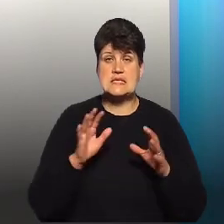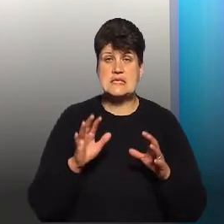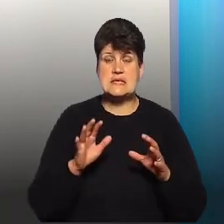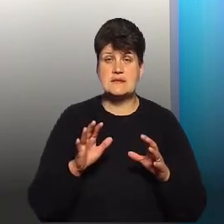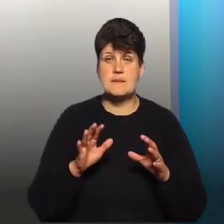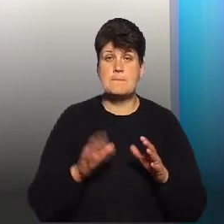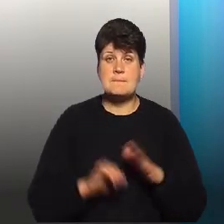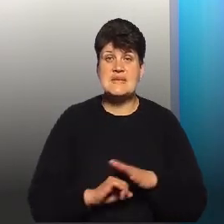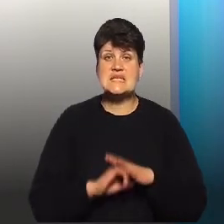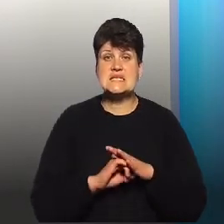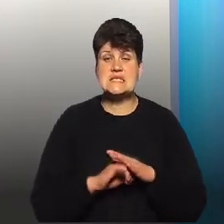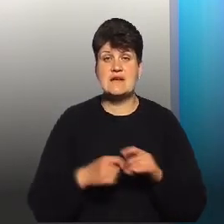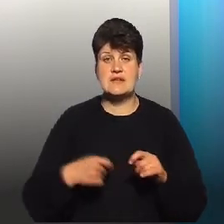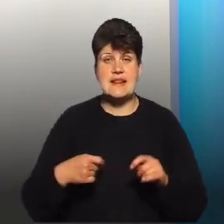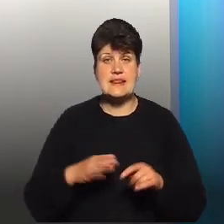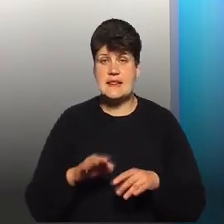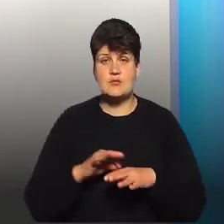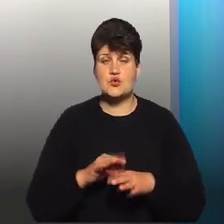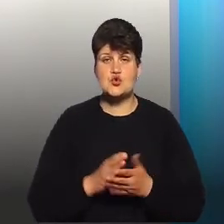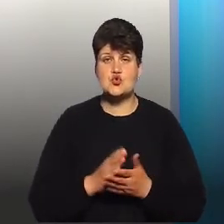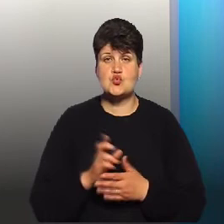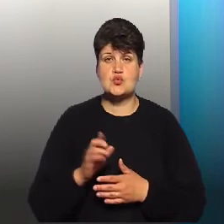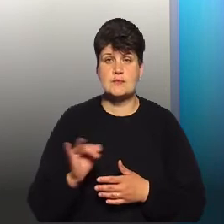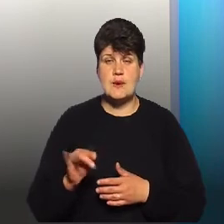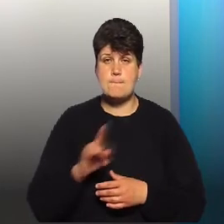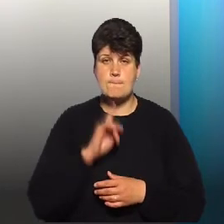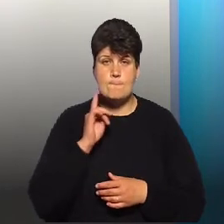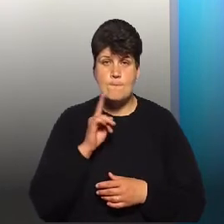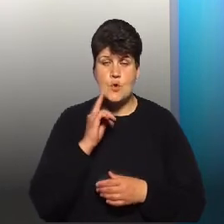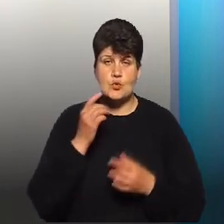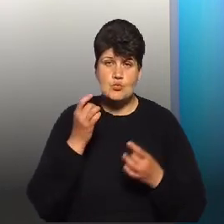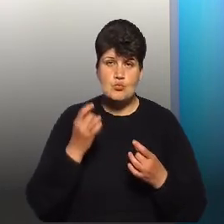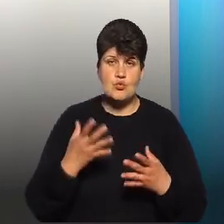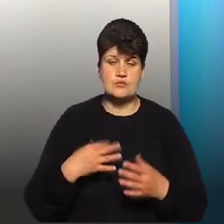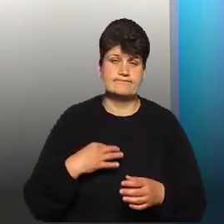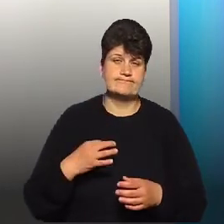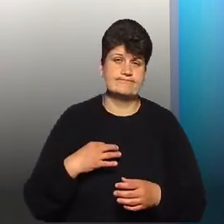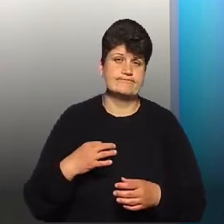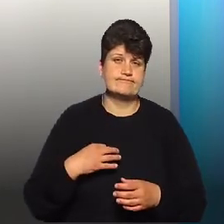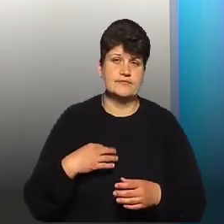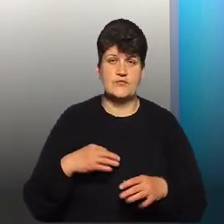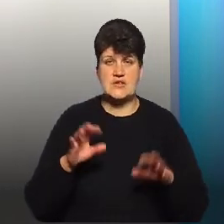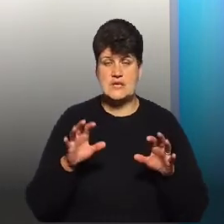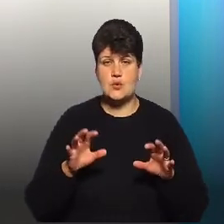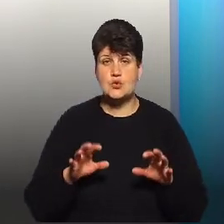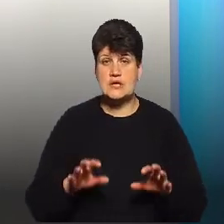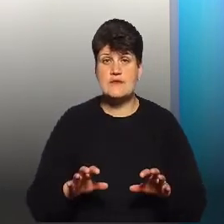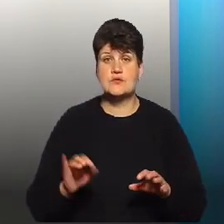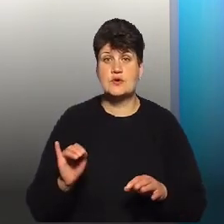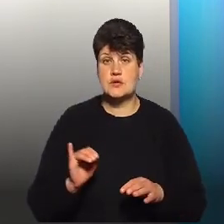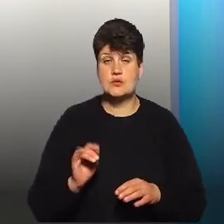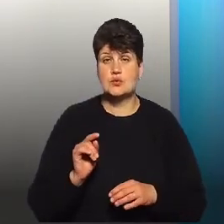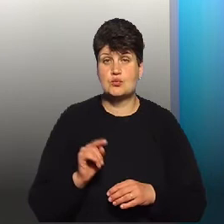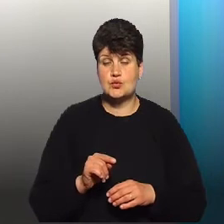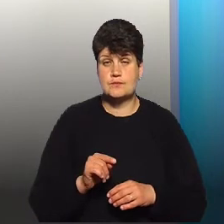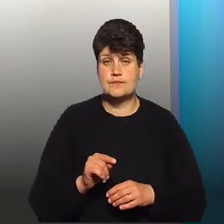підстави для непроходження служби, молодь просто-напросто ігнорує вимоги чинного законодавства. Тому, як